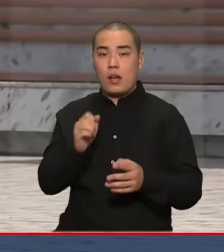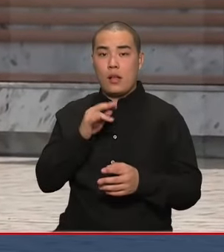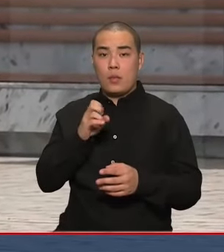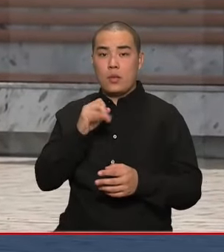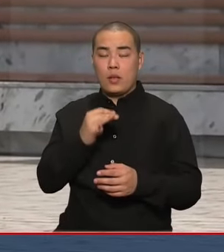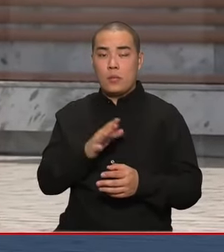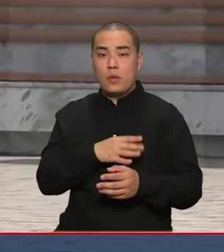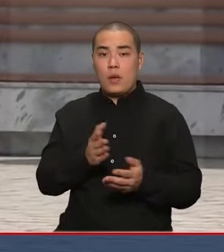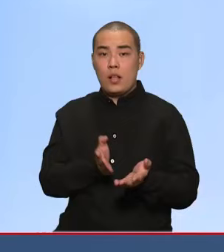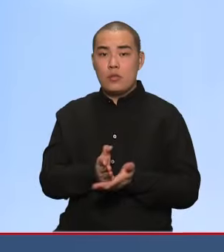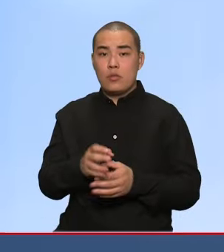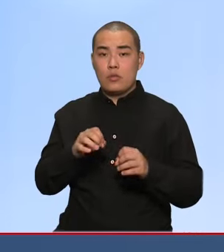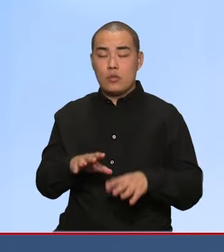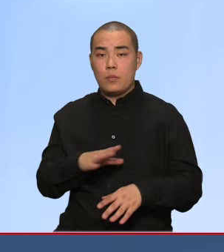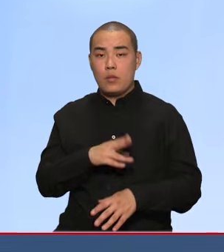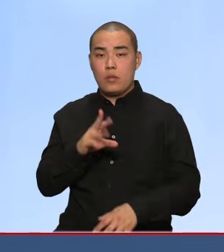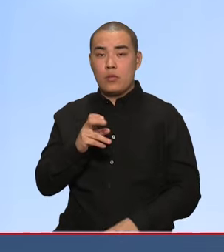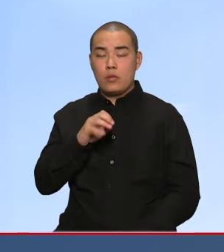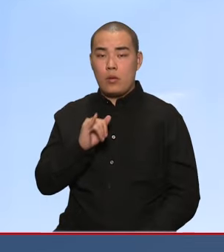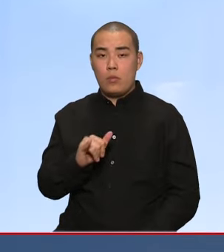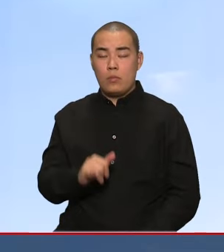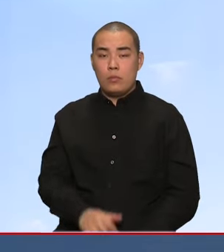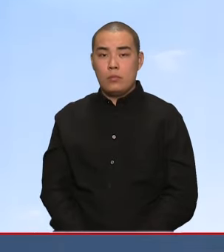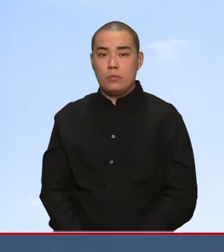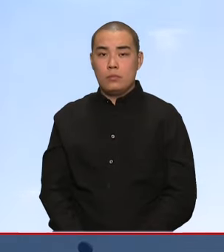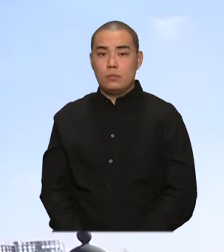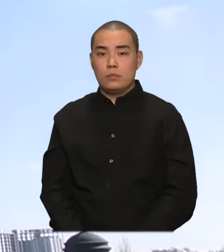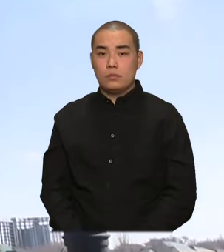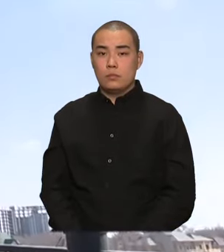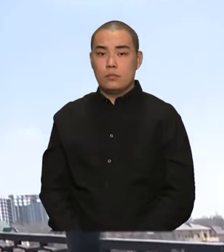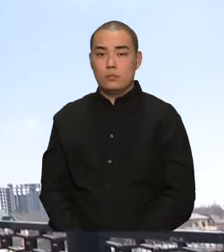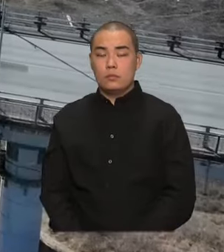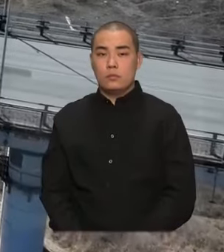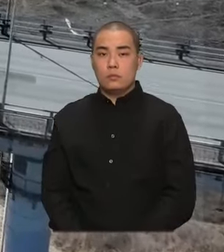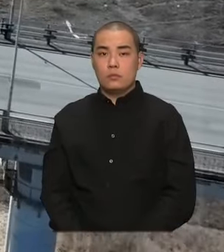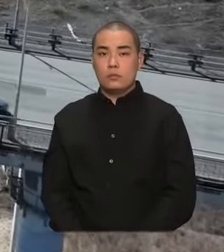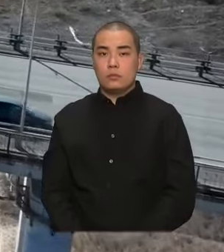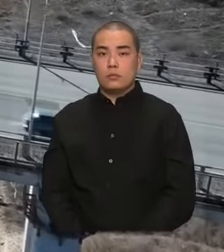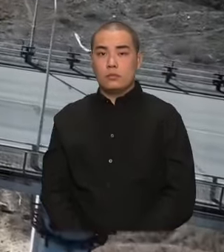судьбоносные политические решения. Кашетау. Кунсая Курмет, Тулеген Бисембаев, Асхат Азертханов, Жибек Жолы.